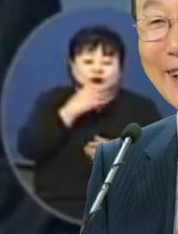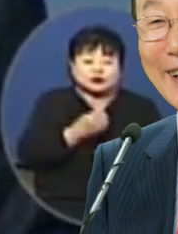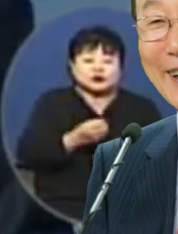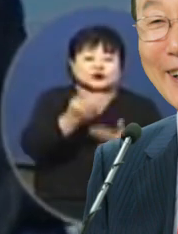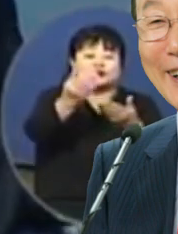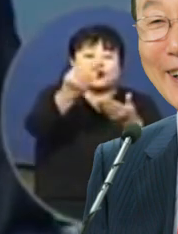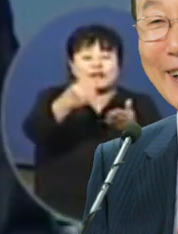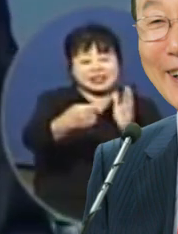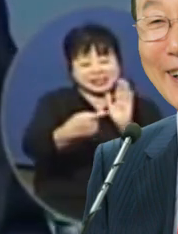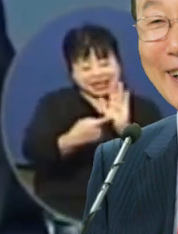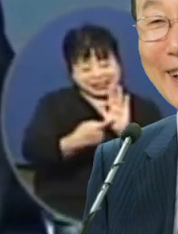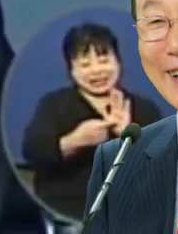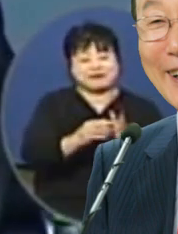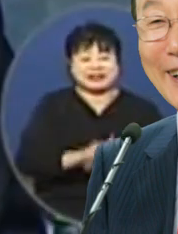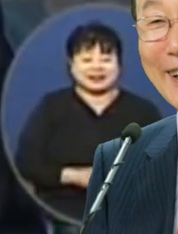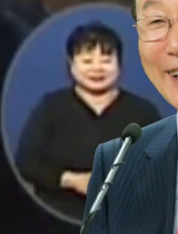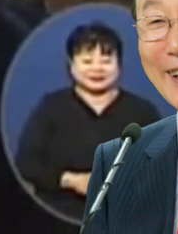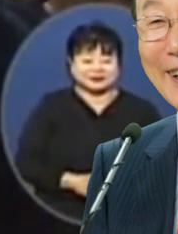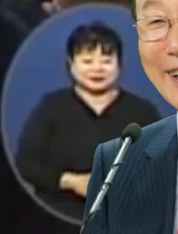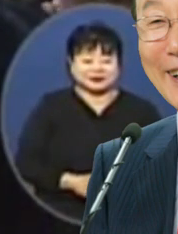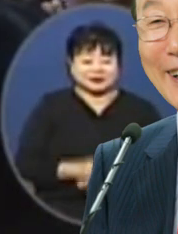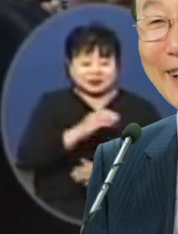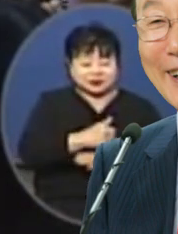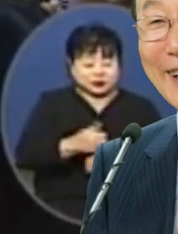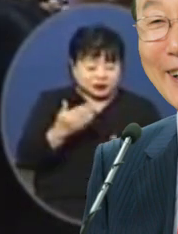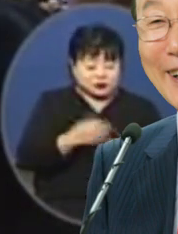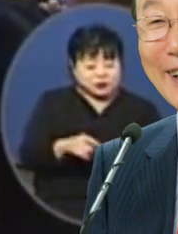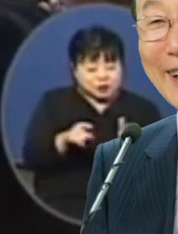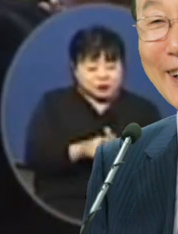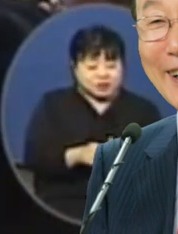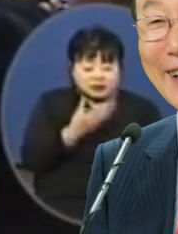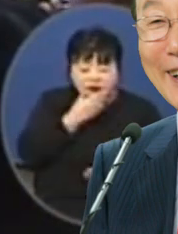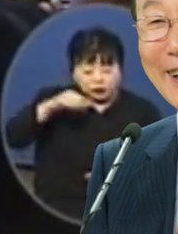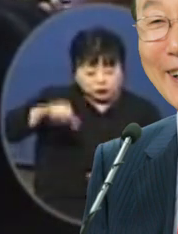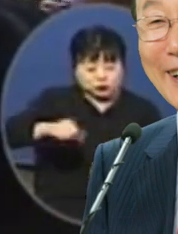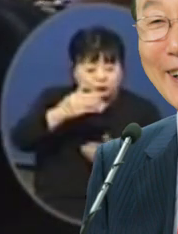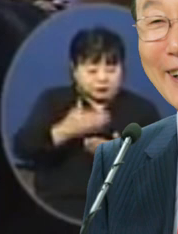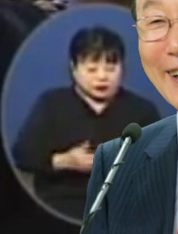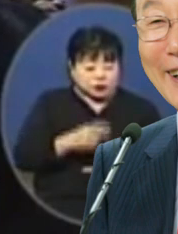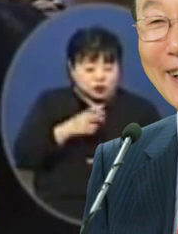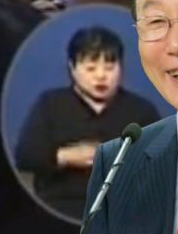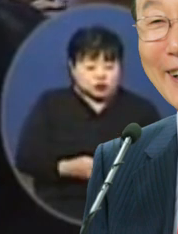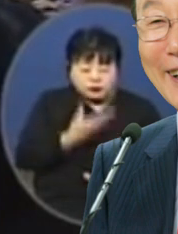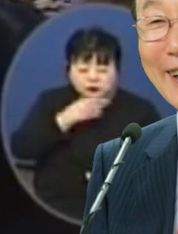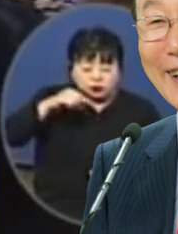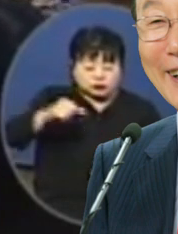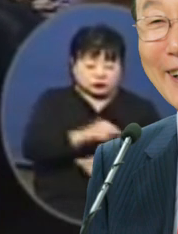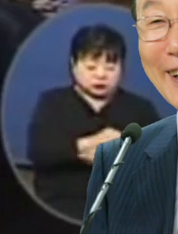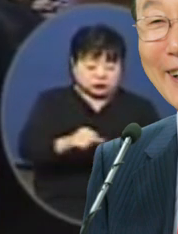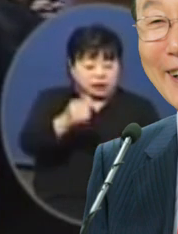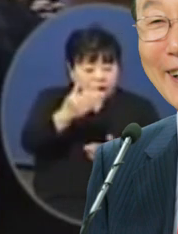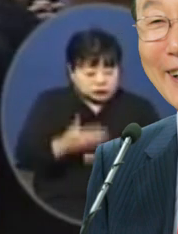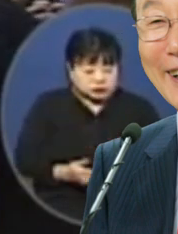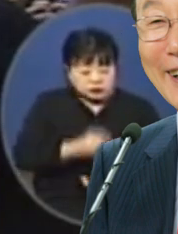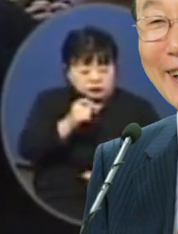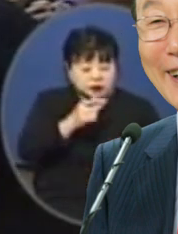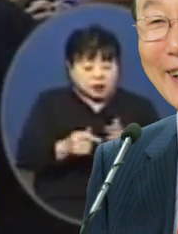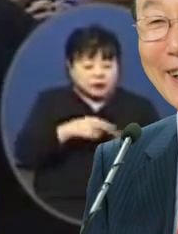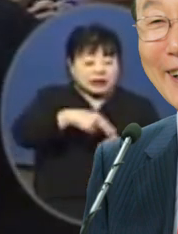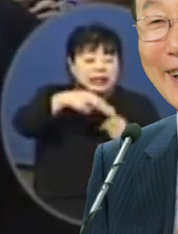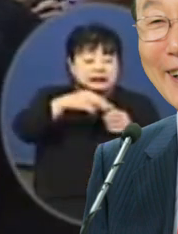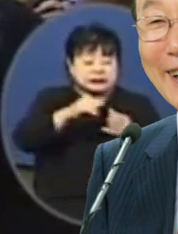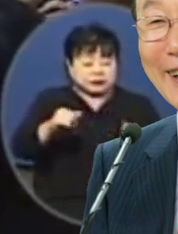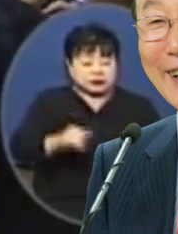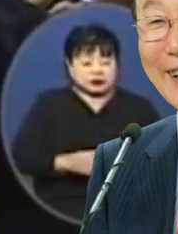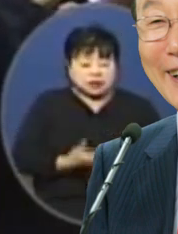축복이 나타나게 되는 것입니다. 그리스도께서 우리를 위하여 저주를 받은 바 되사 율법의 저주에서 우리를 속량하였으니 기록되면 나무에 달린